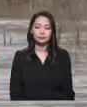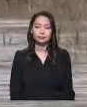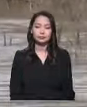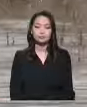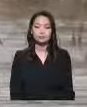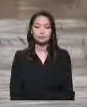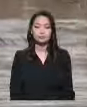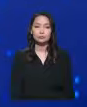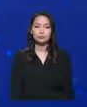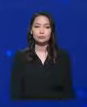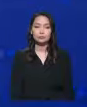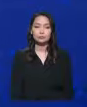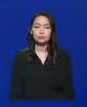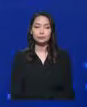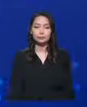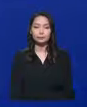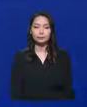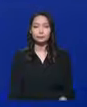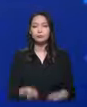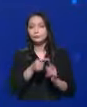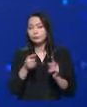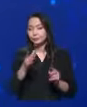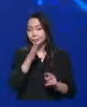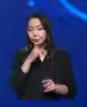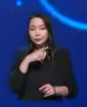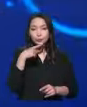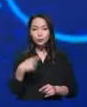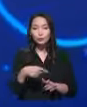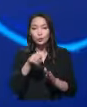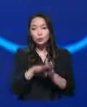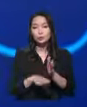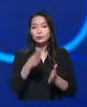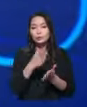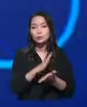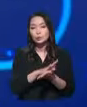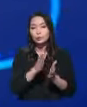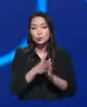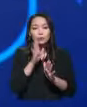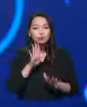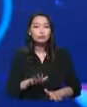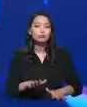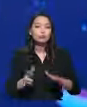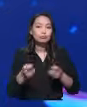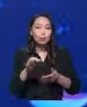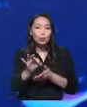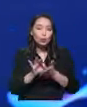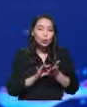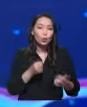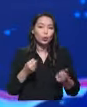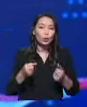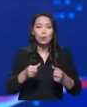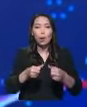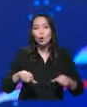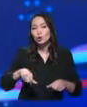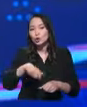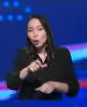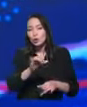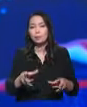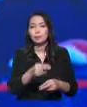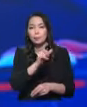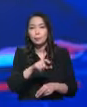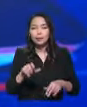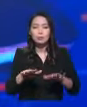Актобе. Тем временем в России ухудшается ситуация с паводками. Власти срочно укрепляют дороги и эвакуируют местных